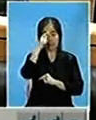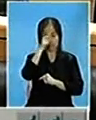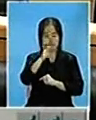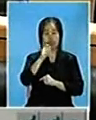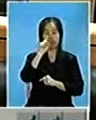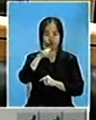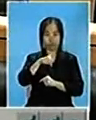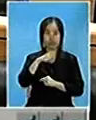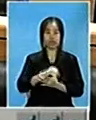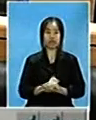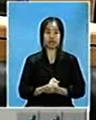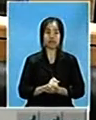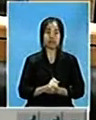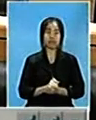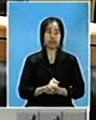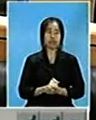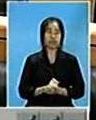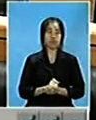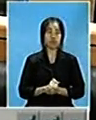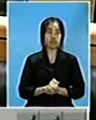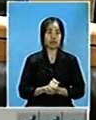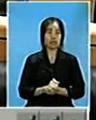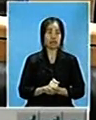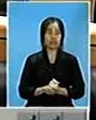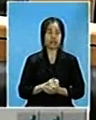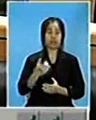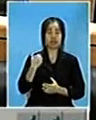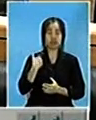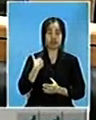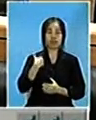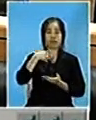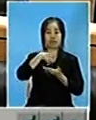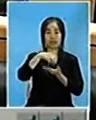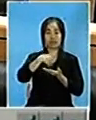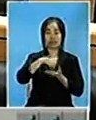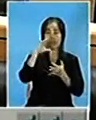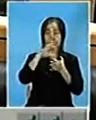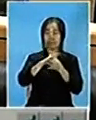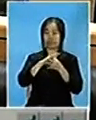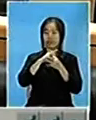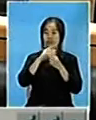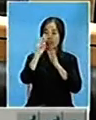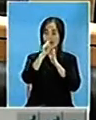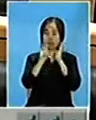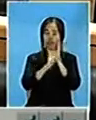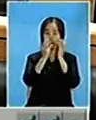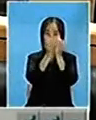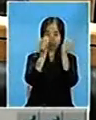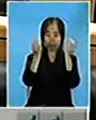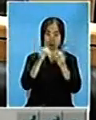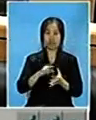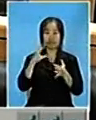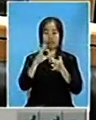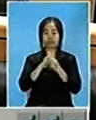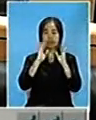ได้นะครับท่านประธานครับเวลามีการพูดถึงเรื่องรัฐธรรมนูญนะครับหรือพูดถึงเรื่องประชาธิปไตยเ